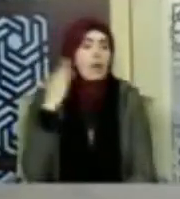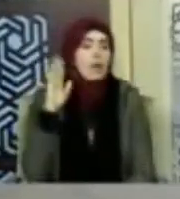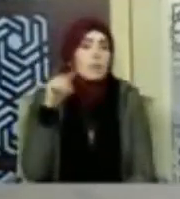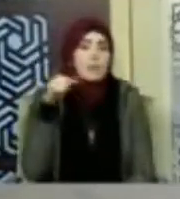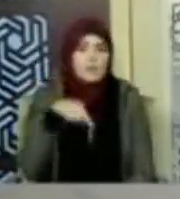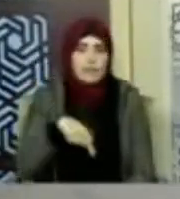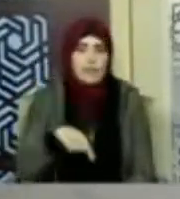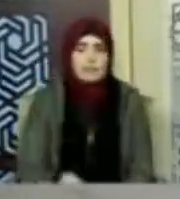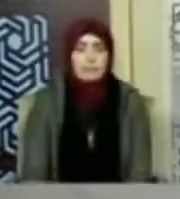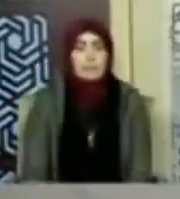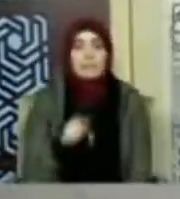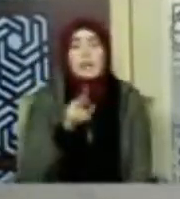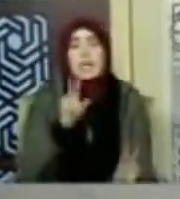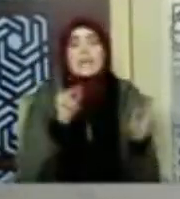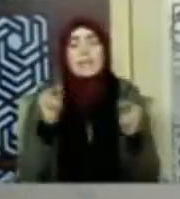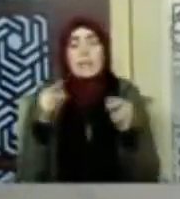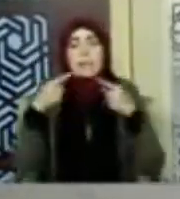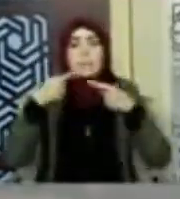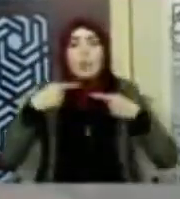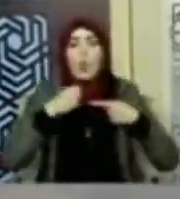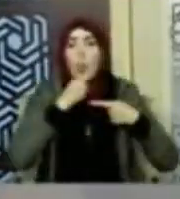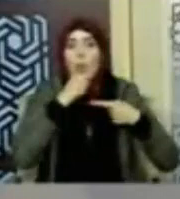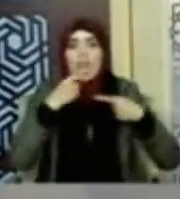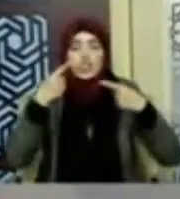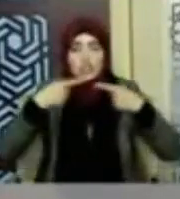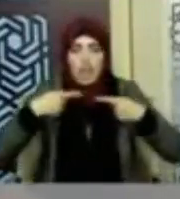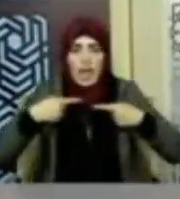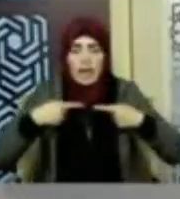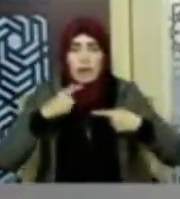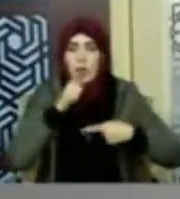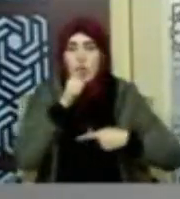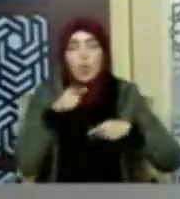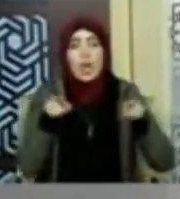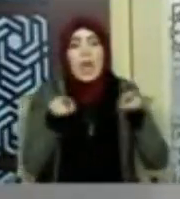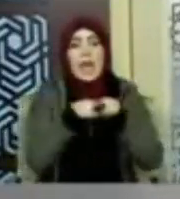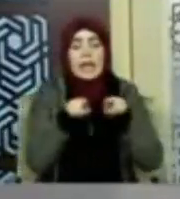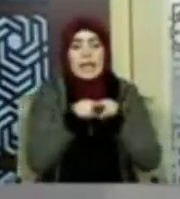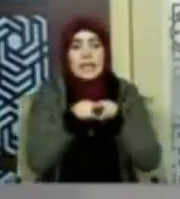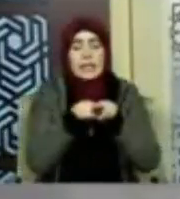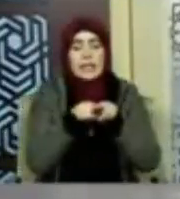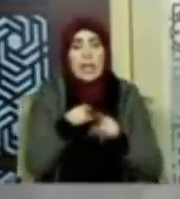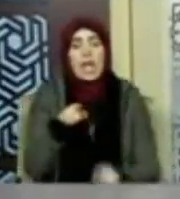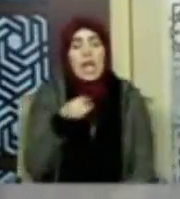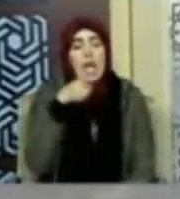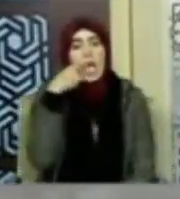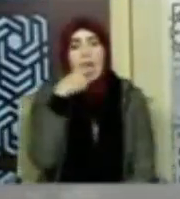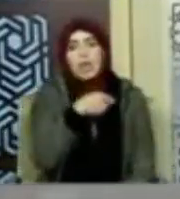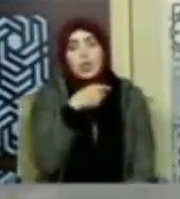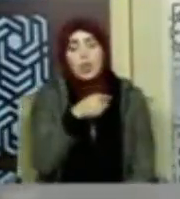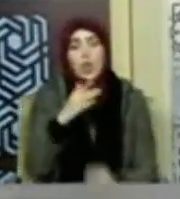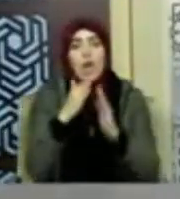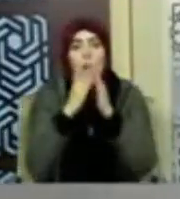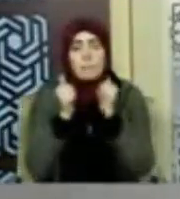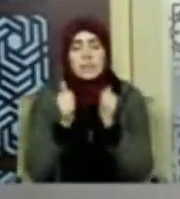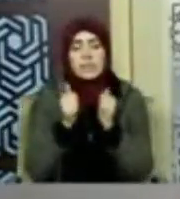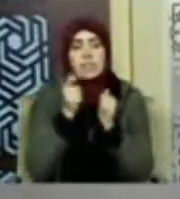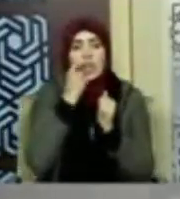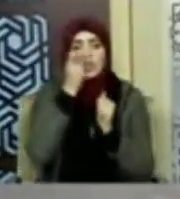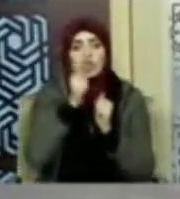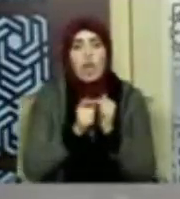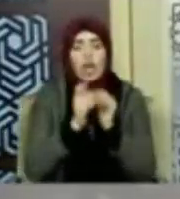مع تعديل في بيته: أخي أيها المصري الأبي، أخي